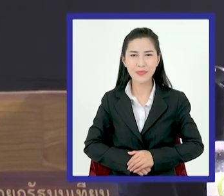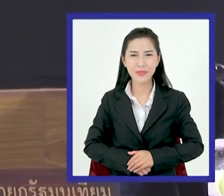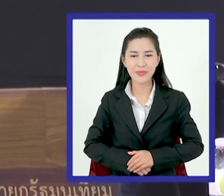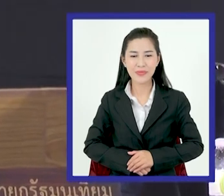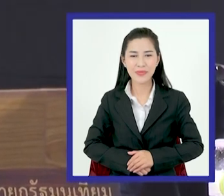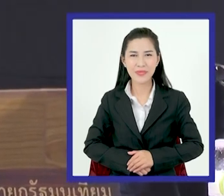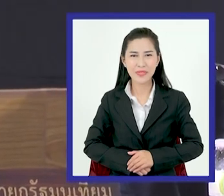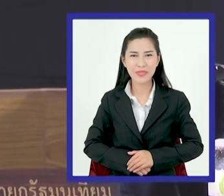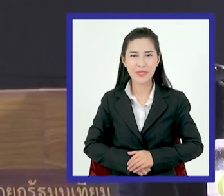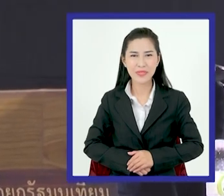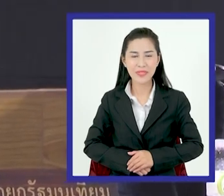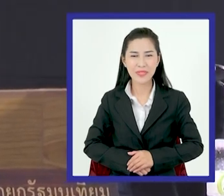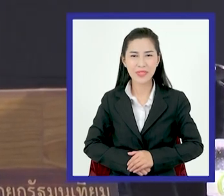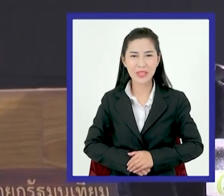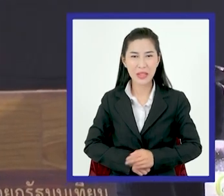ผมให้สังเกต